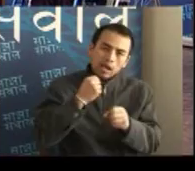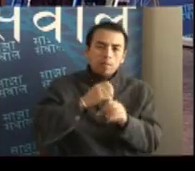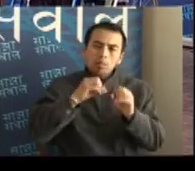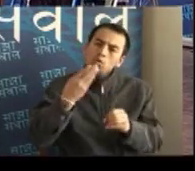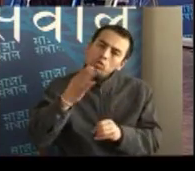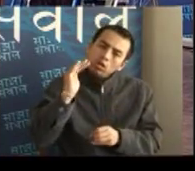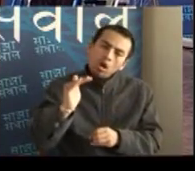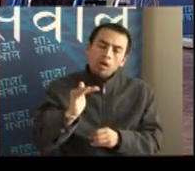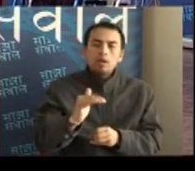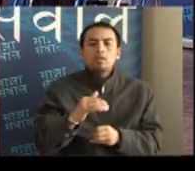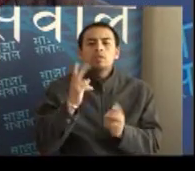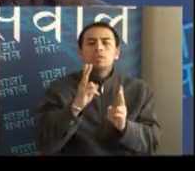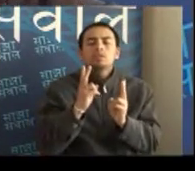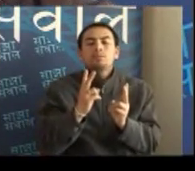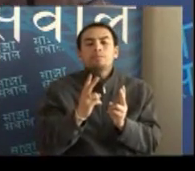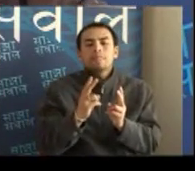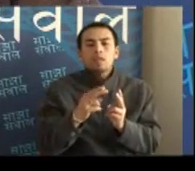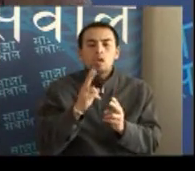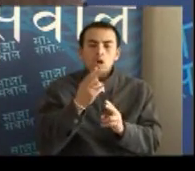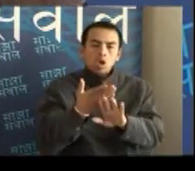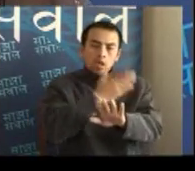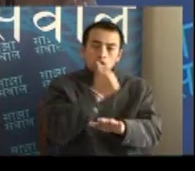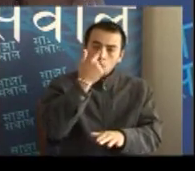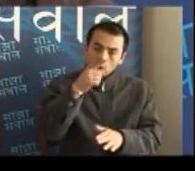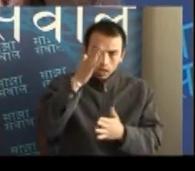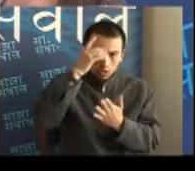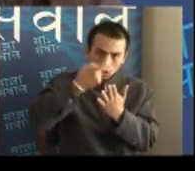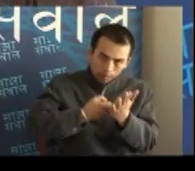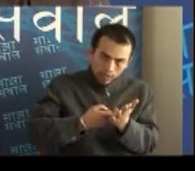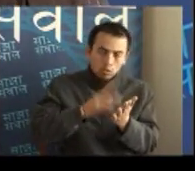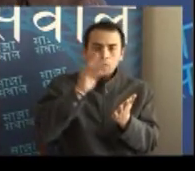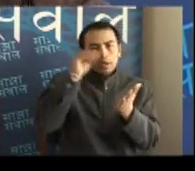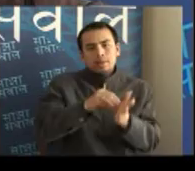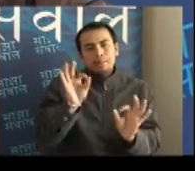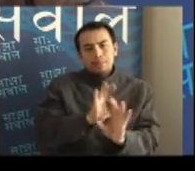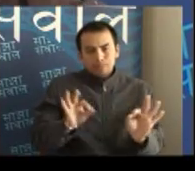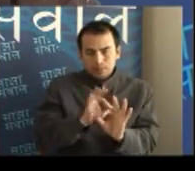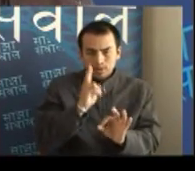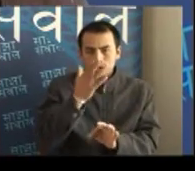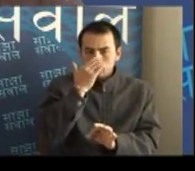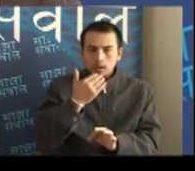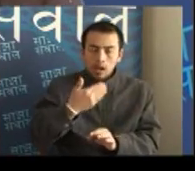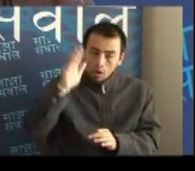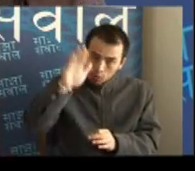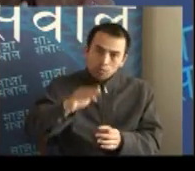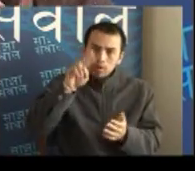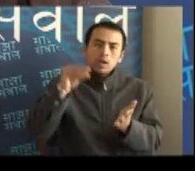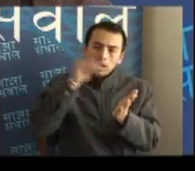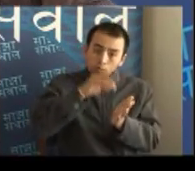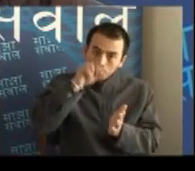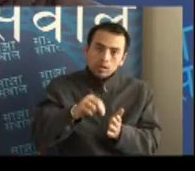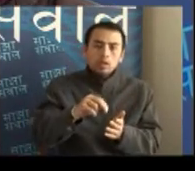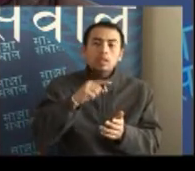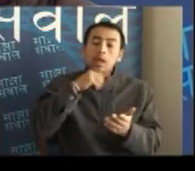सिद्धान्त। यस्तो हुन्छ, कस्तो हुन्छ भने योभन्दा अगाडि छवटा संविधानमा हाम्रो कुराहरू नपरेकै हिसाबले हामीले चाहिँ यो आउनुपर्छ। त्यहाँ